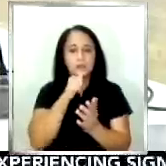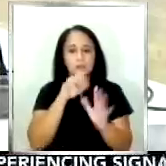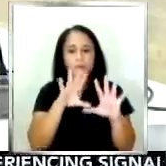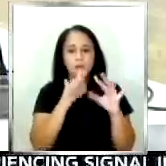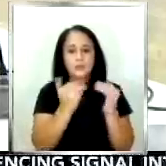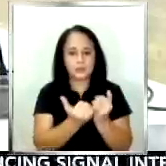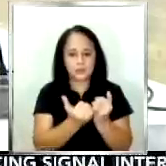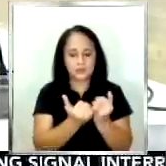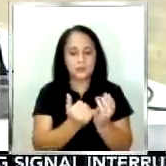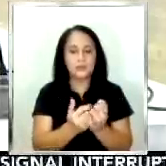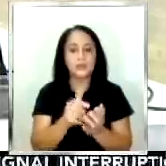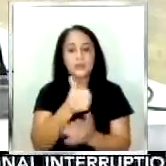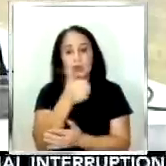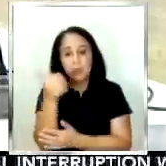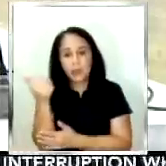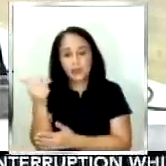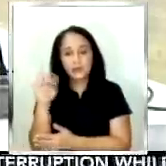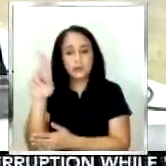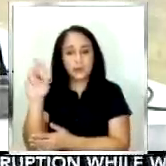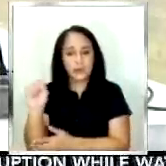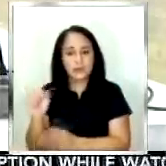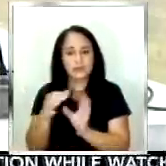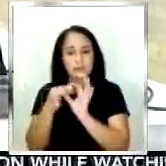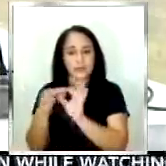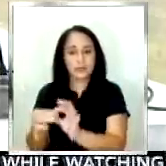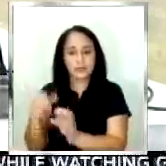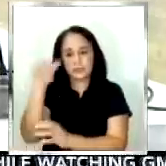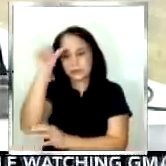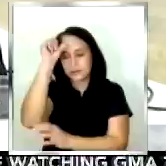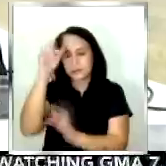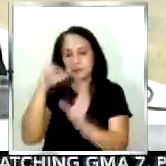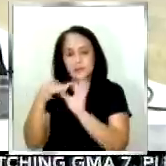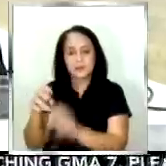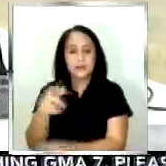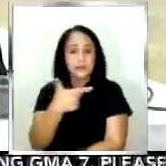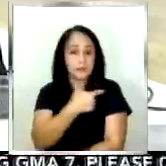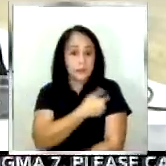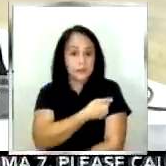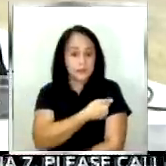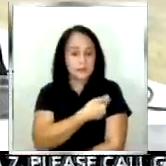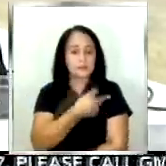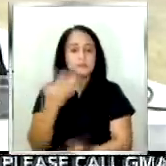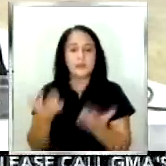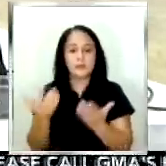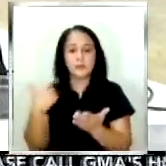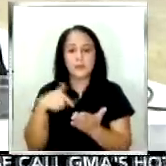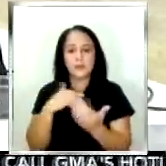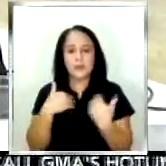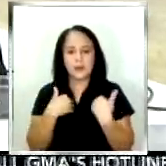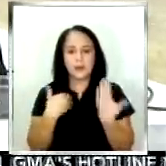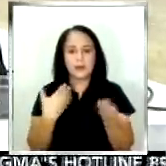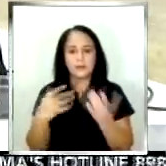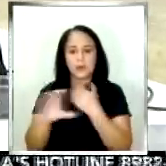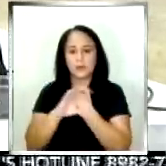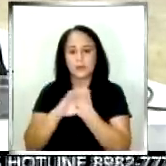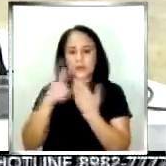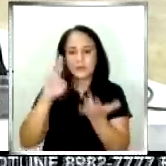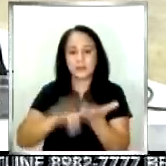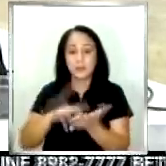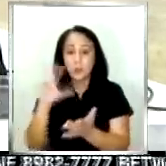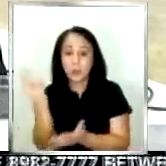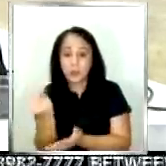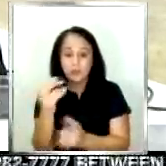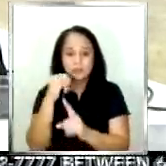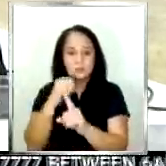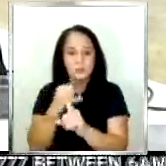another US-based, India-based vaccine, we might be having our contract signed by January. Pfizer